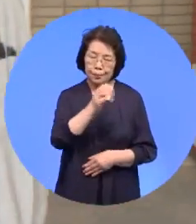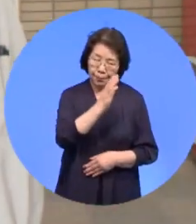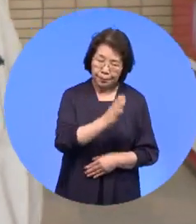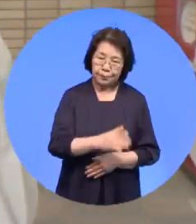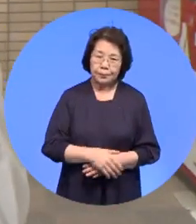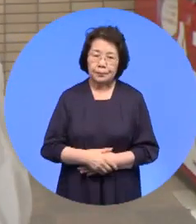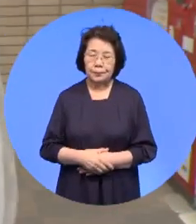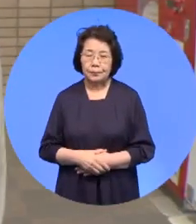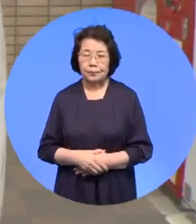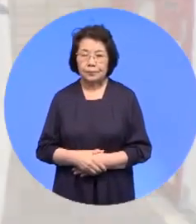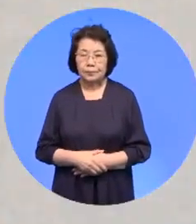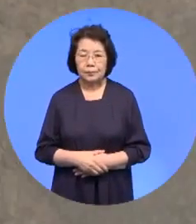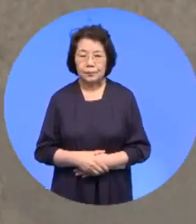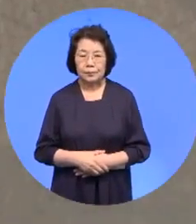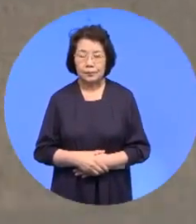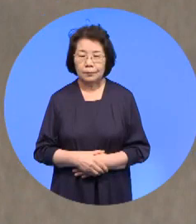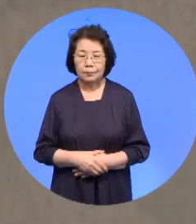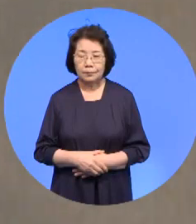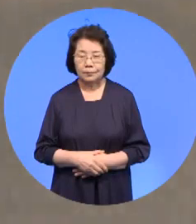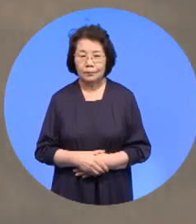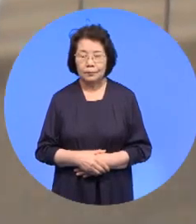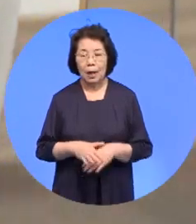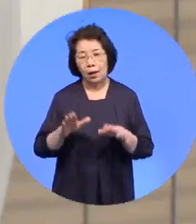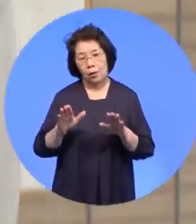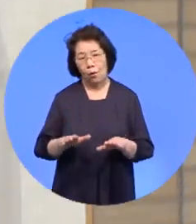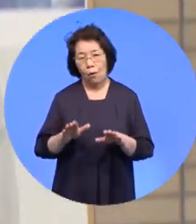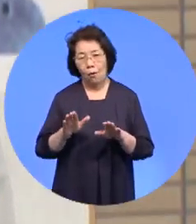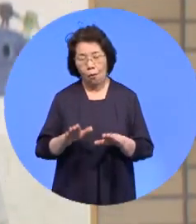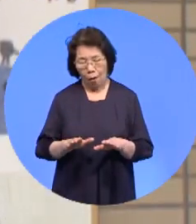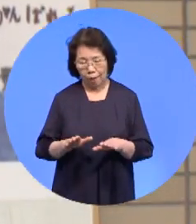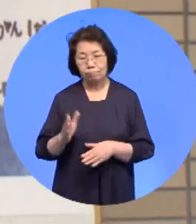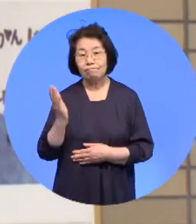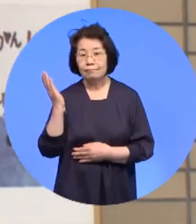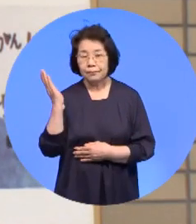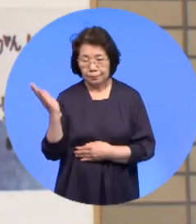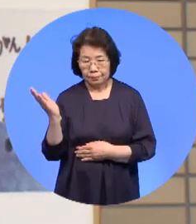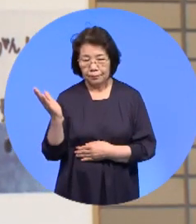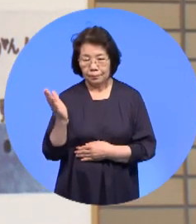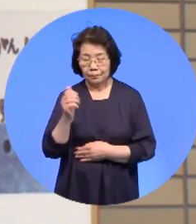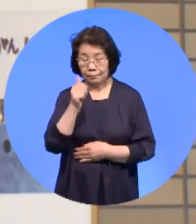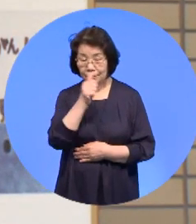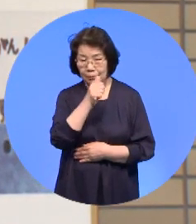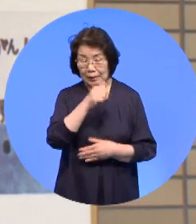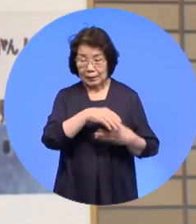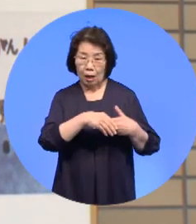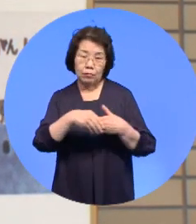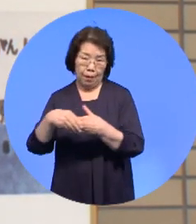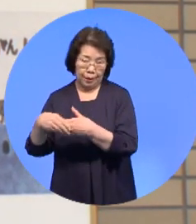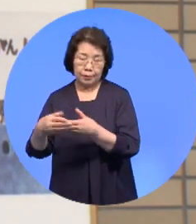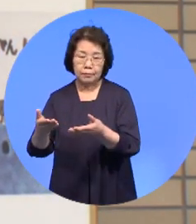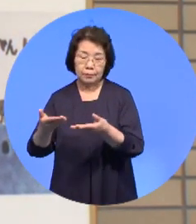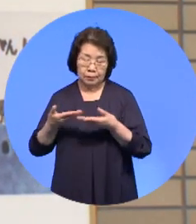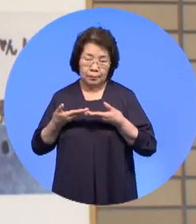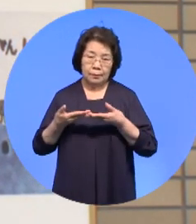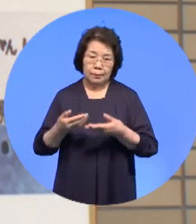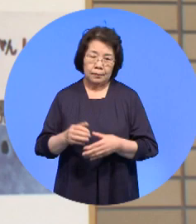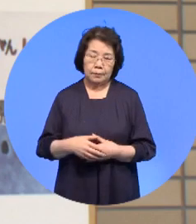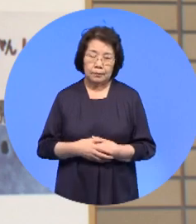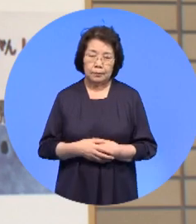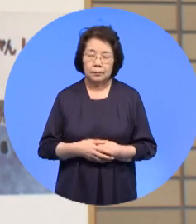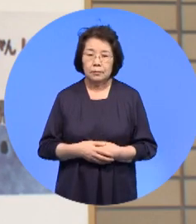よろしくお願いします今日は射水さんがセンターを案内してくださるそうです